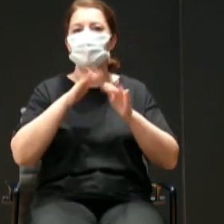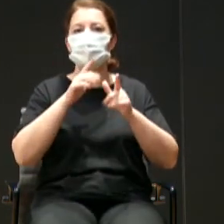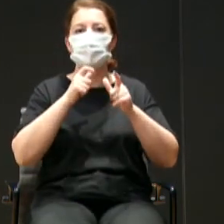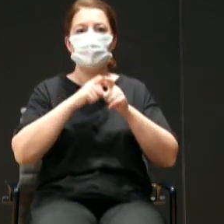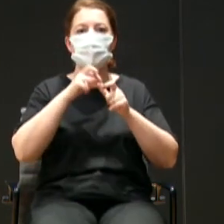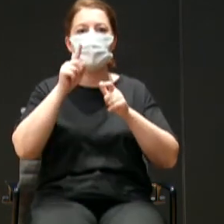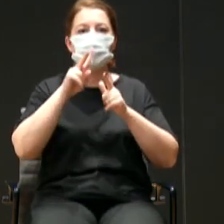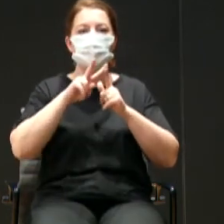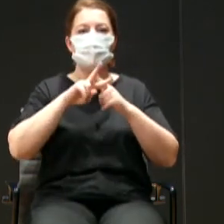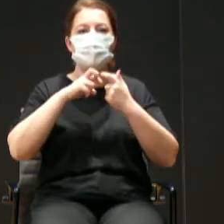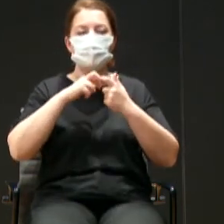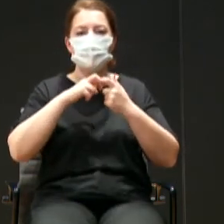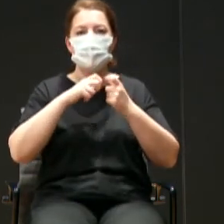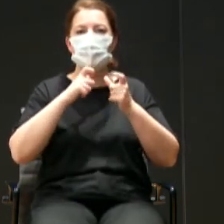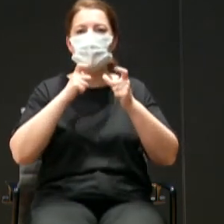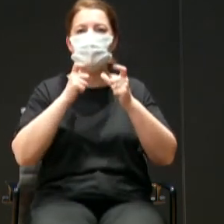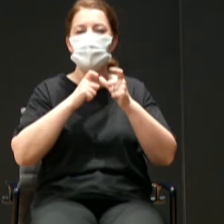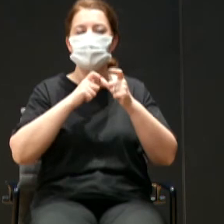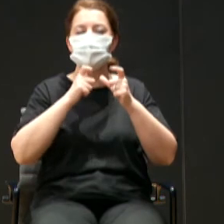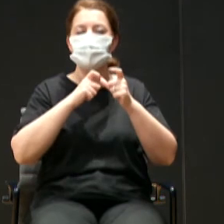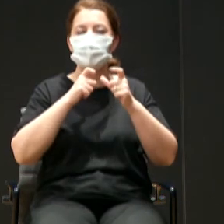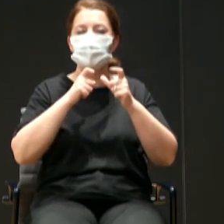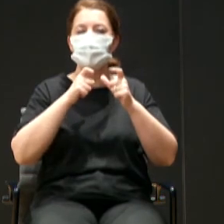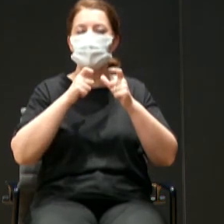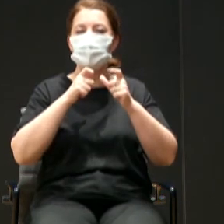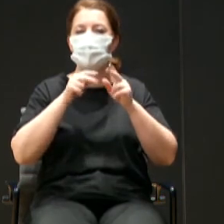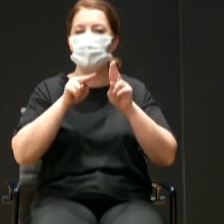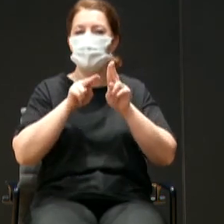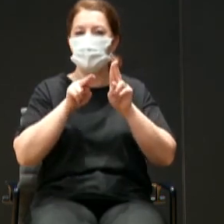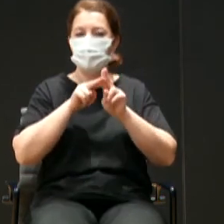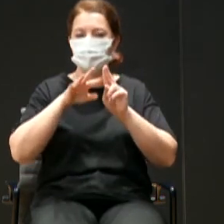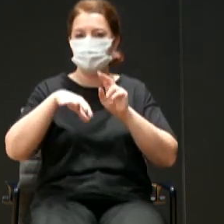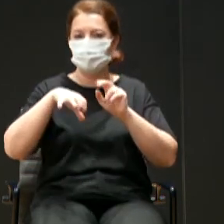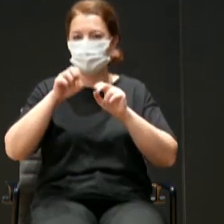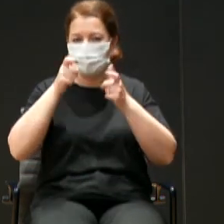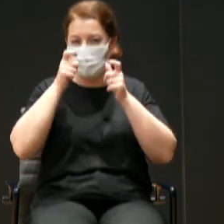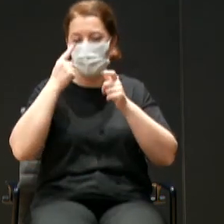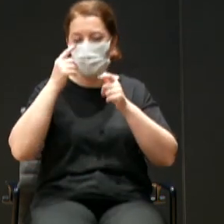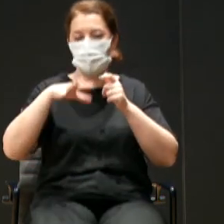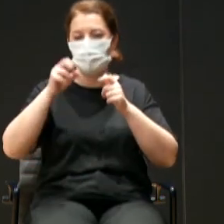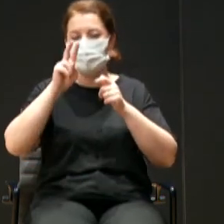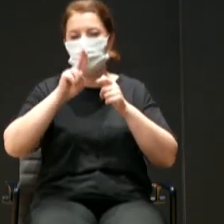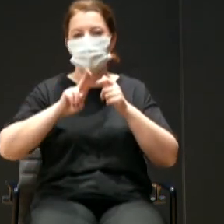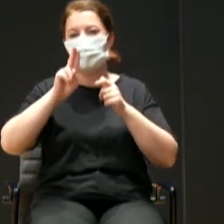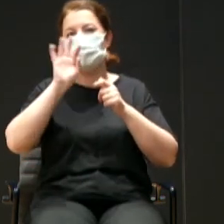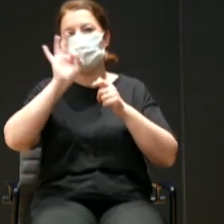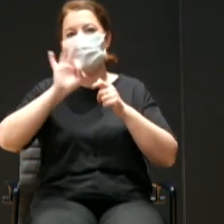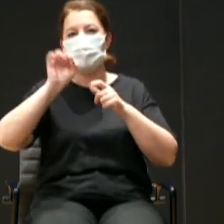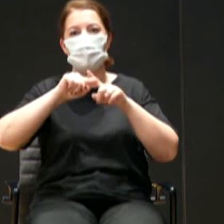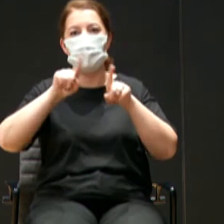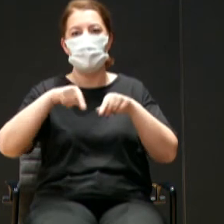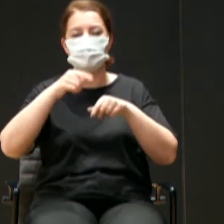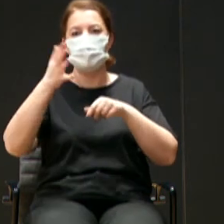Gürpınar Sosyal Sigortalar Kurumu'nda 27 milyara yer alındı, arsa alındı.